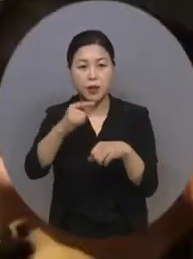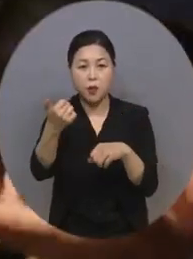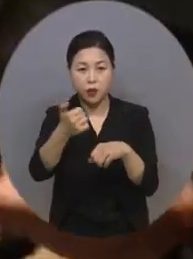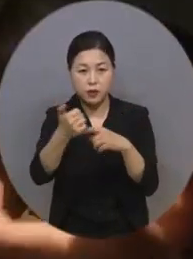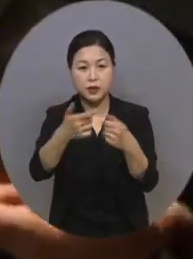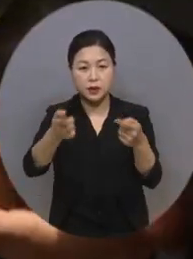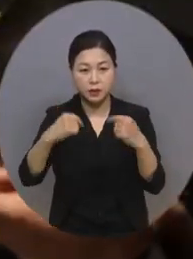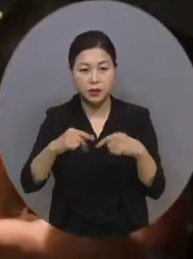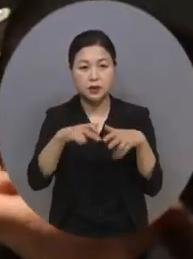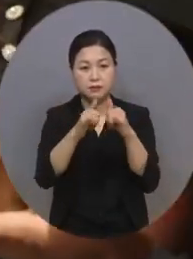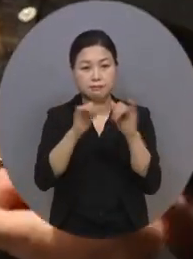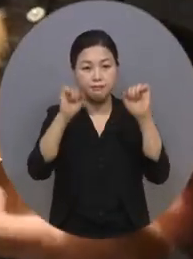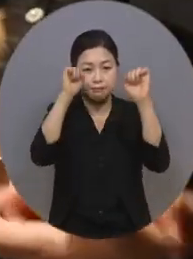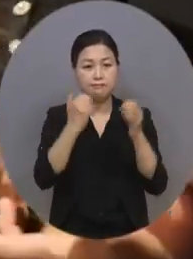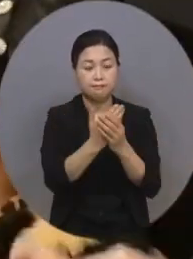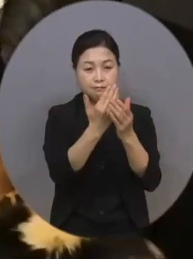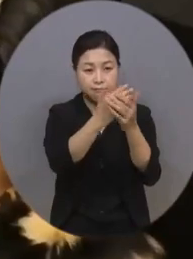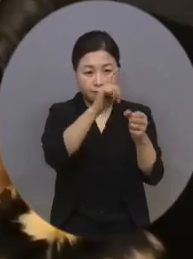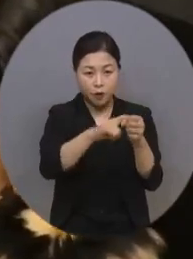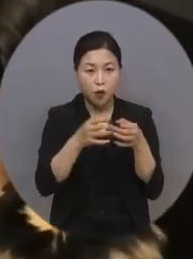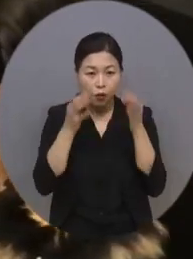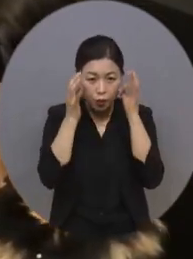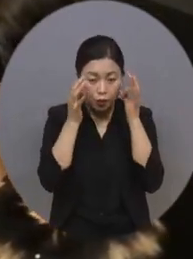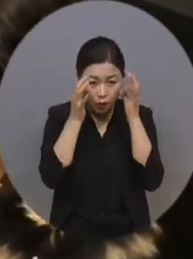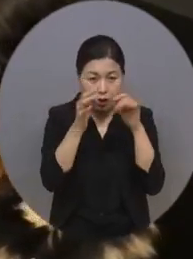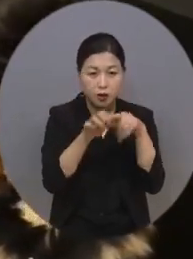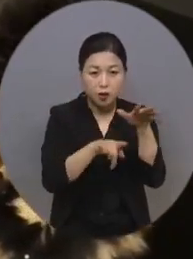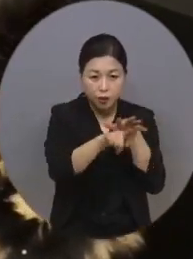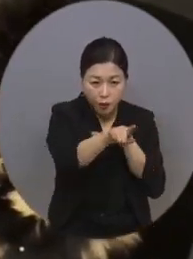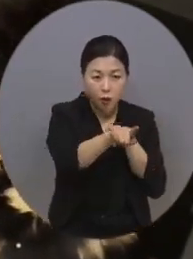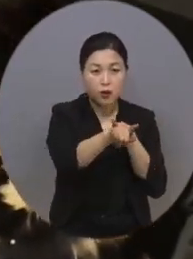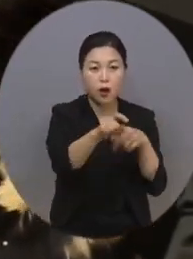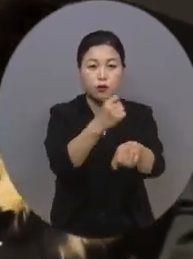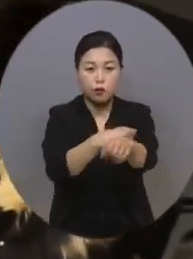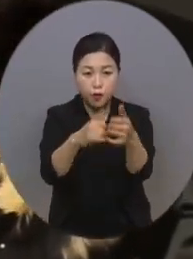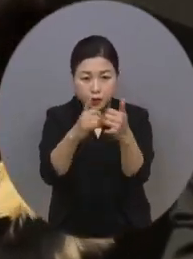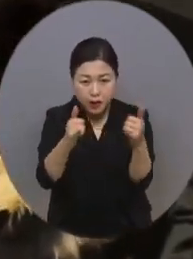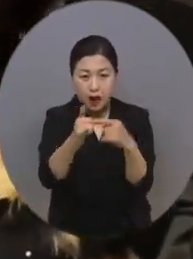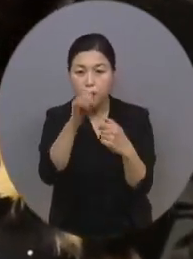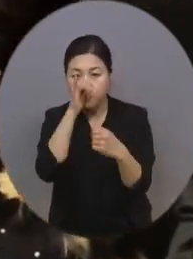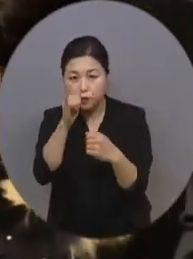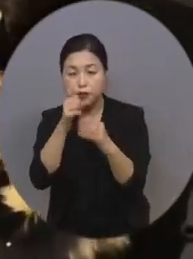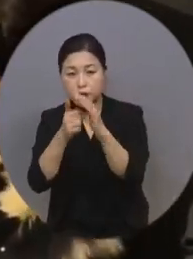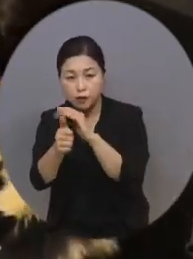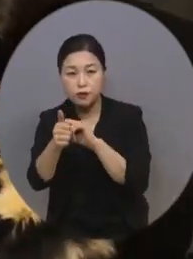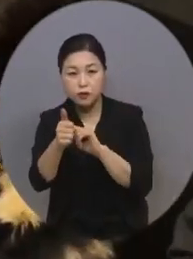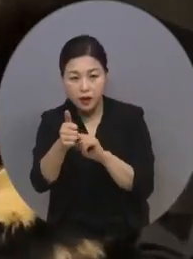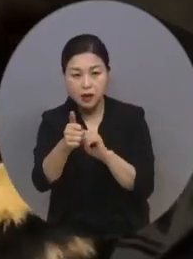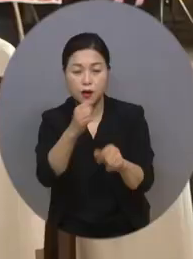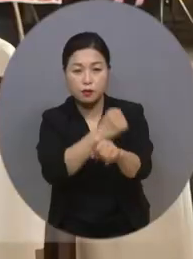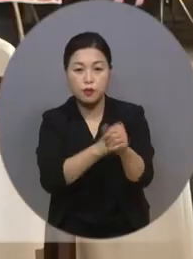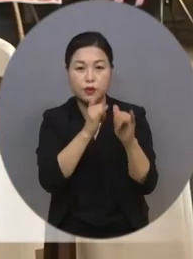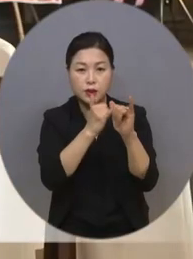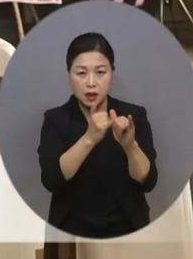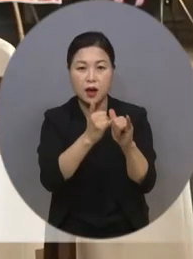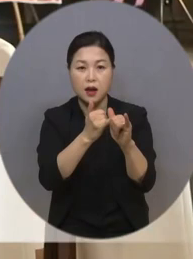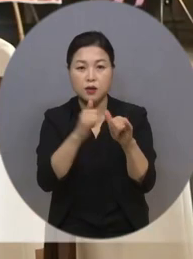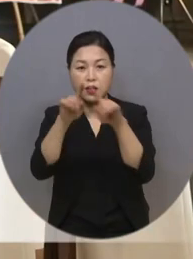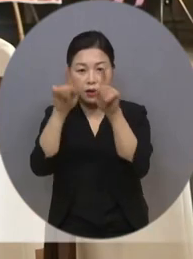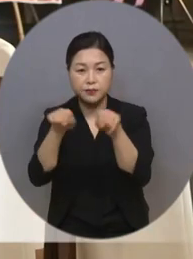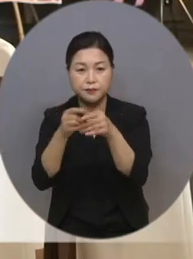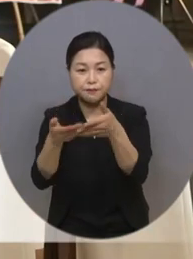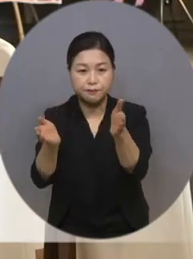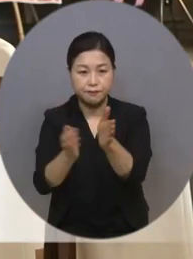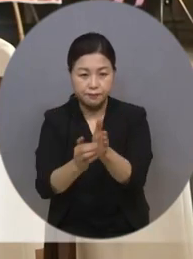가운데 장애인 체육 발전을 위해 앞장선 유공자와 우수선수에게 공로패와 우수선수장을 수여했습니다. 코로나 상황이